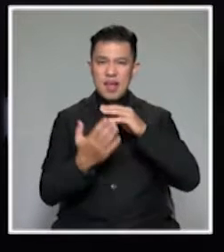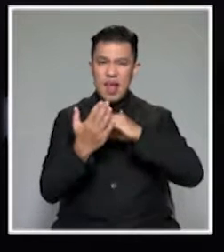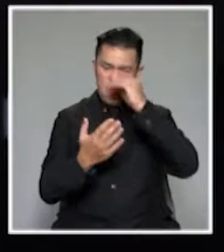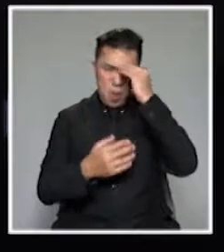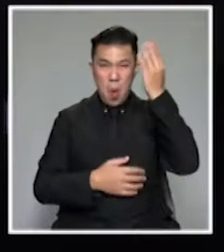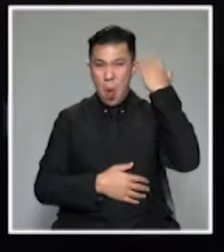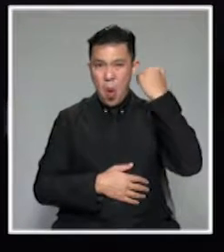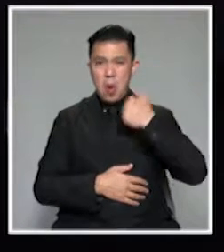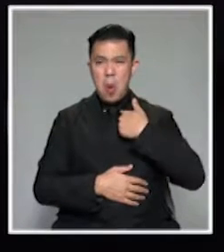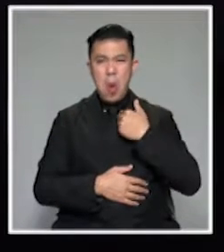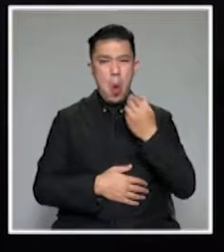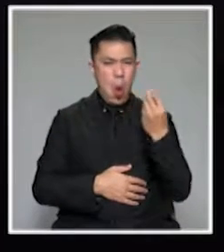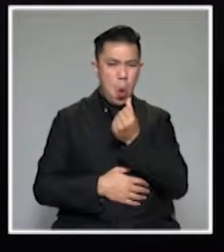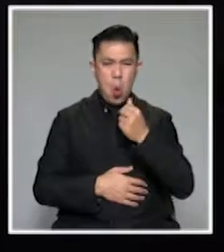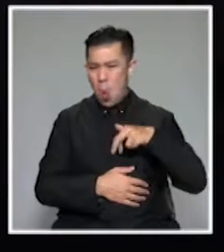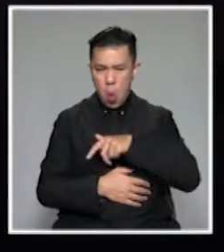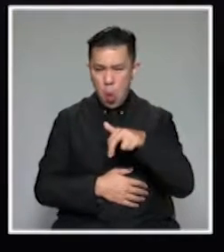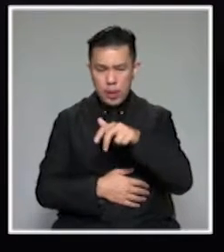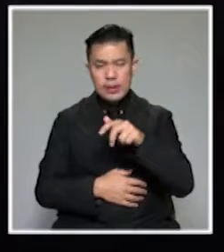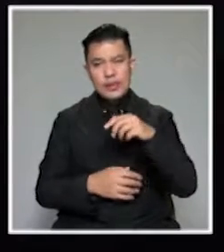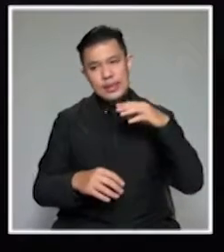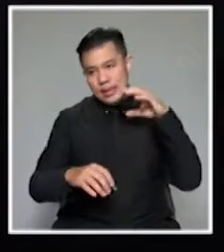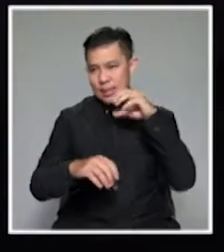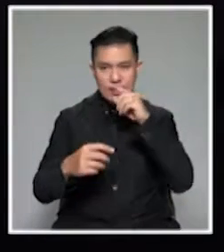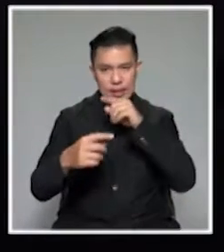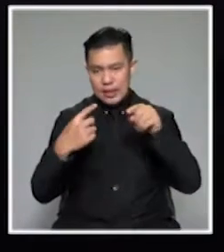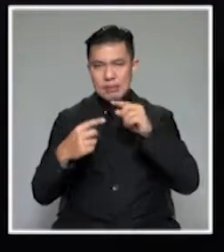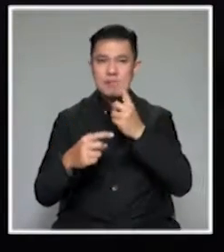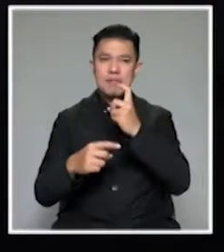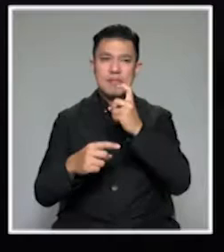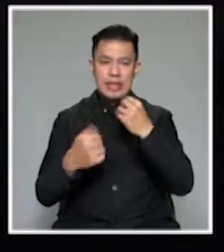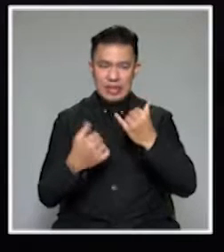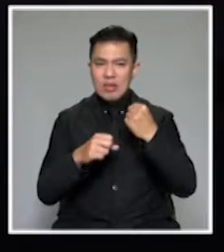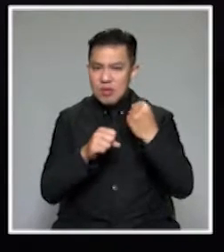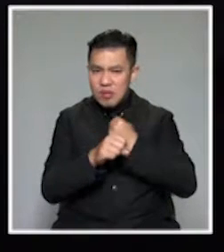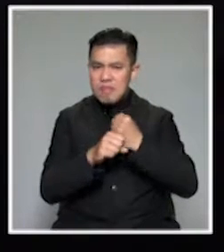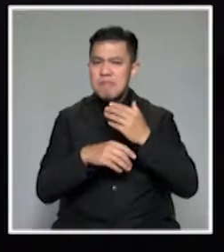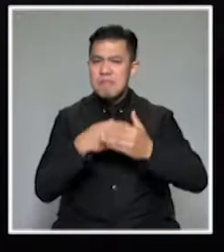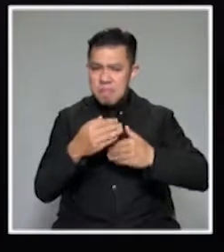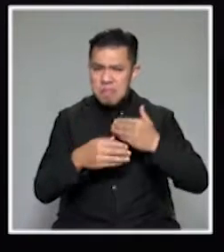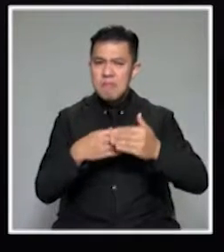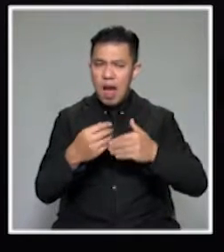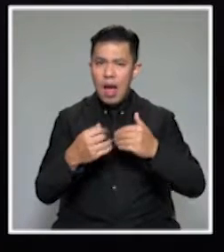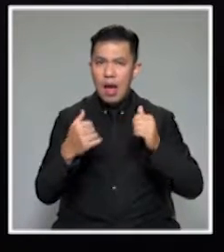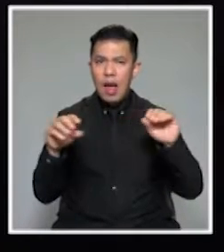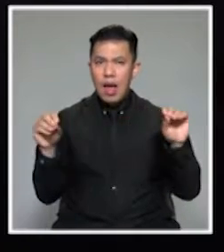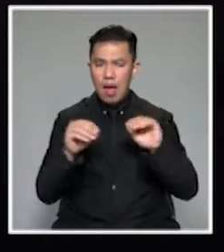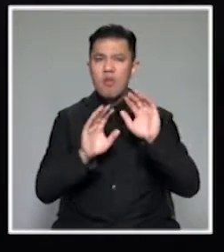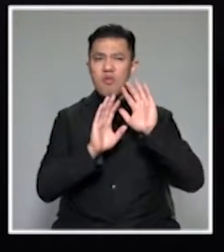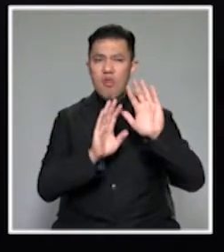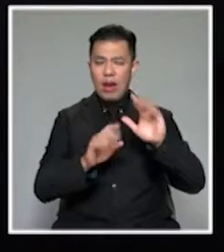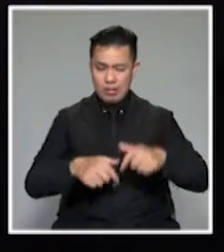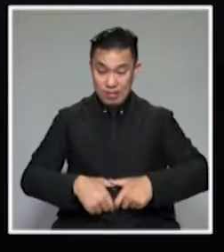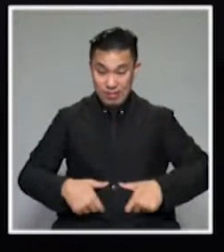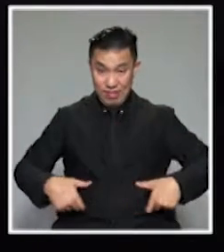ล้วครับไฟที่แล้วเราเดินเร็วไปแล้วเราหลงทางครับจับก็ไม่ได้ไฟนี้เราต้องค่อยๆขยับเข้าไปครับก็ฝากถึงแชมป์เช่นนี้